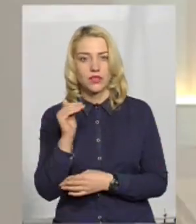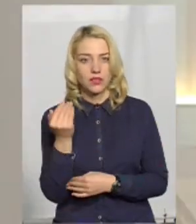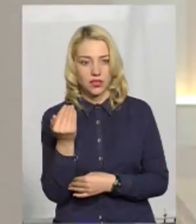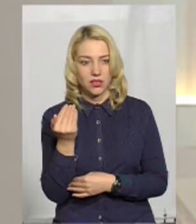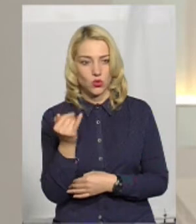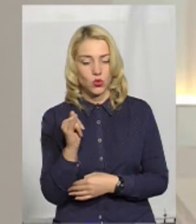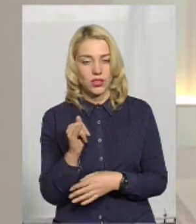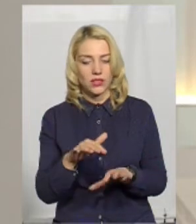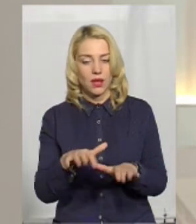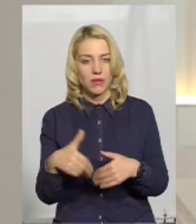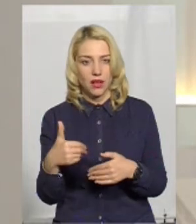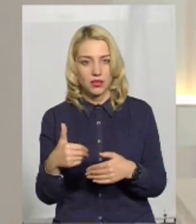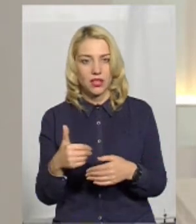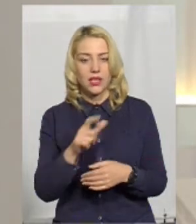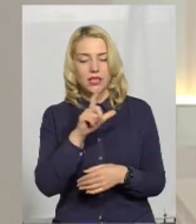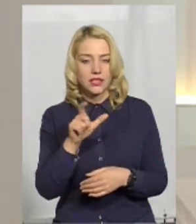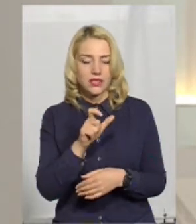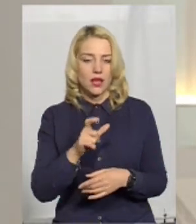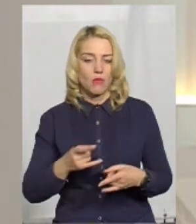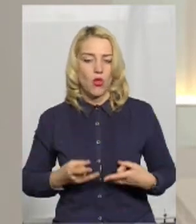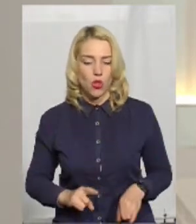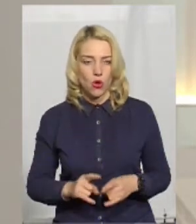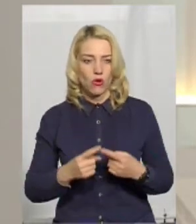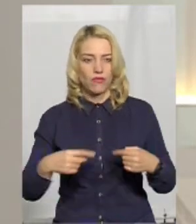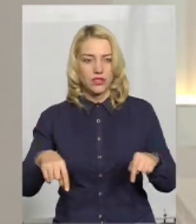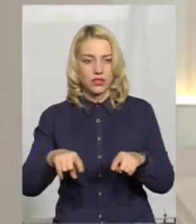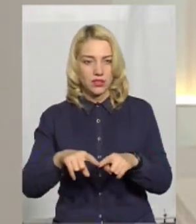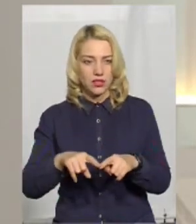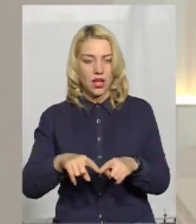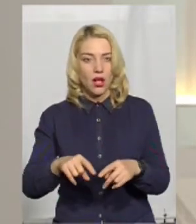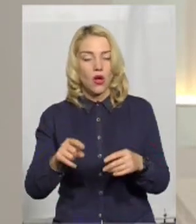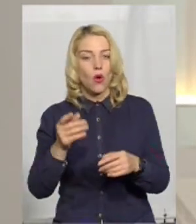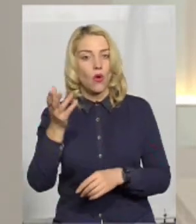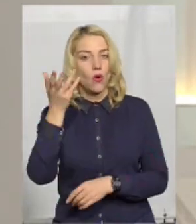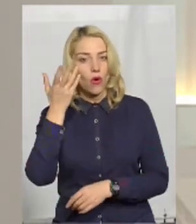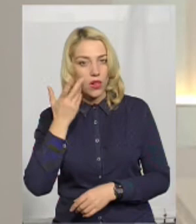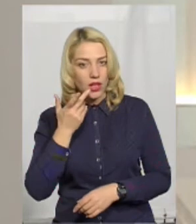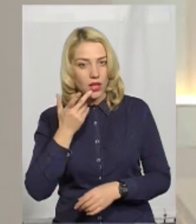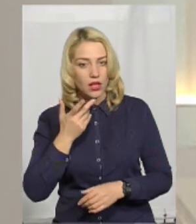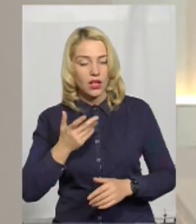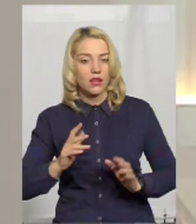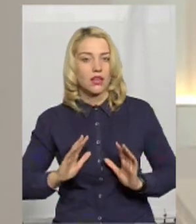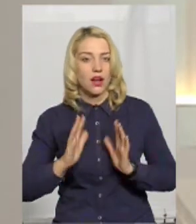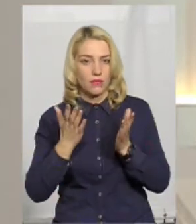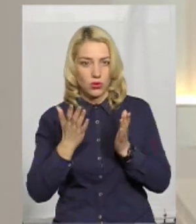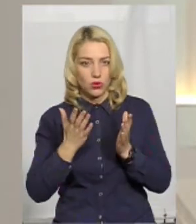і, власне, забрати її з пологового відділення. Коли